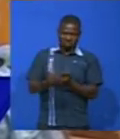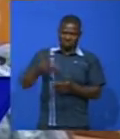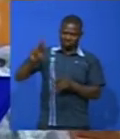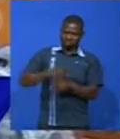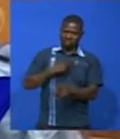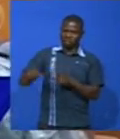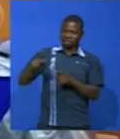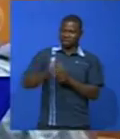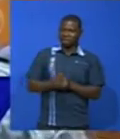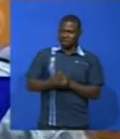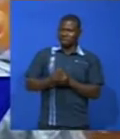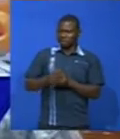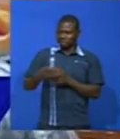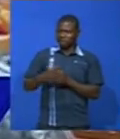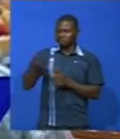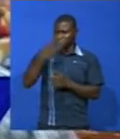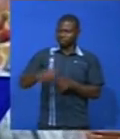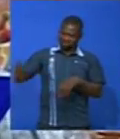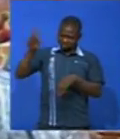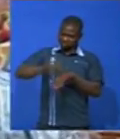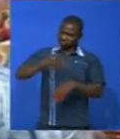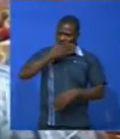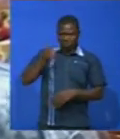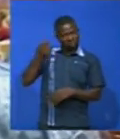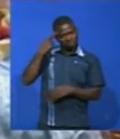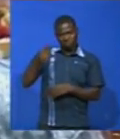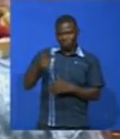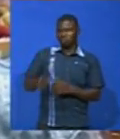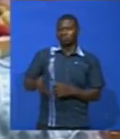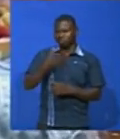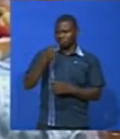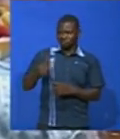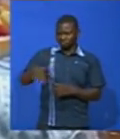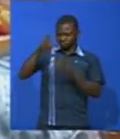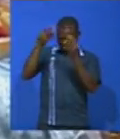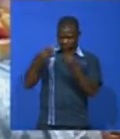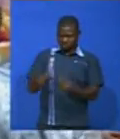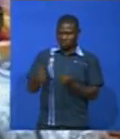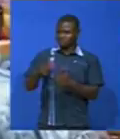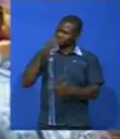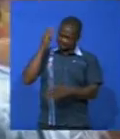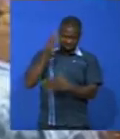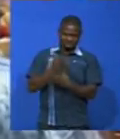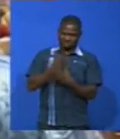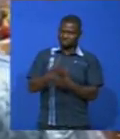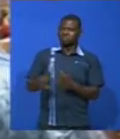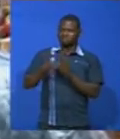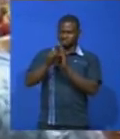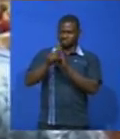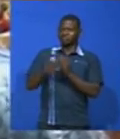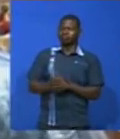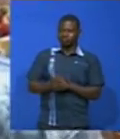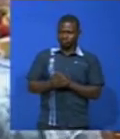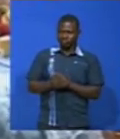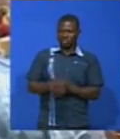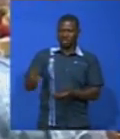être effectivement appliquées afin que nous puissions résorber ce parasitisme qui est véritablement dangereux pour la filière mangue. Donc, c'est